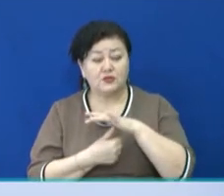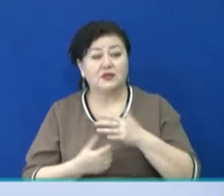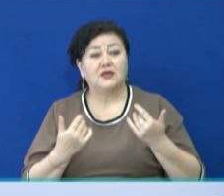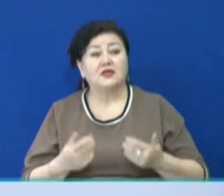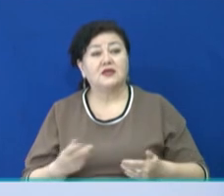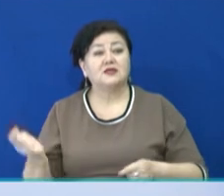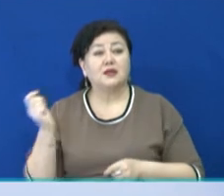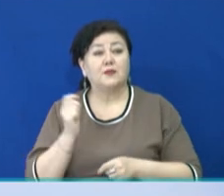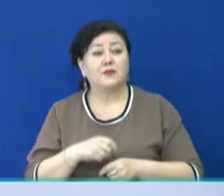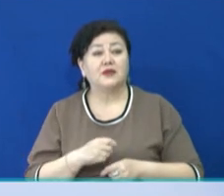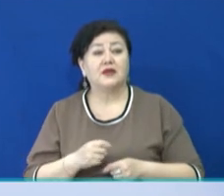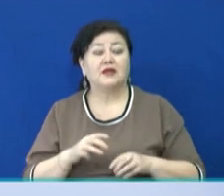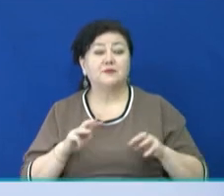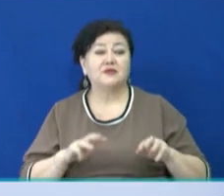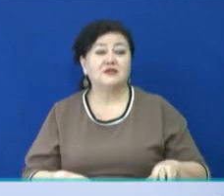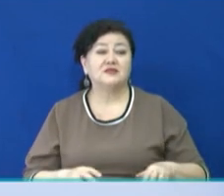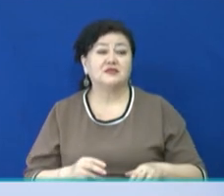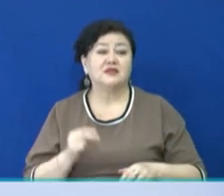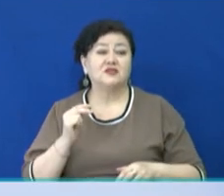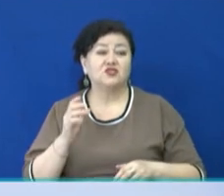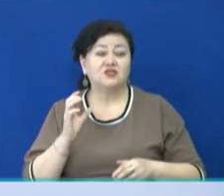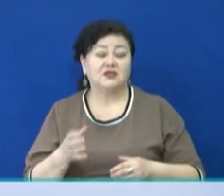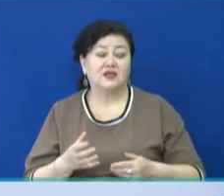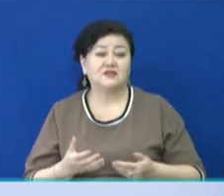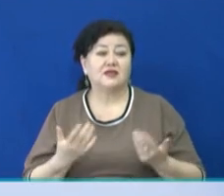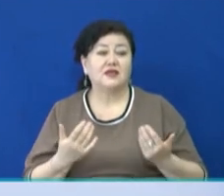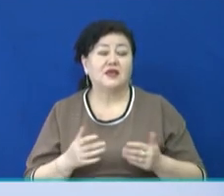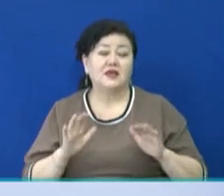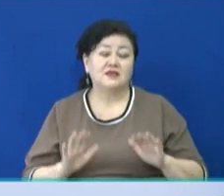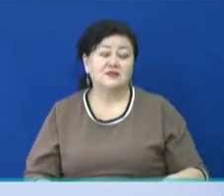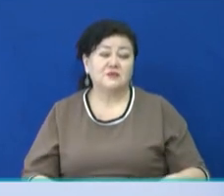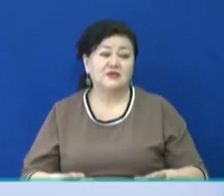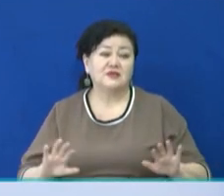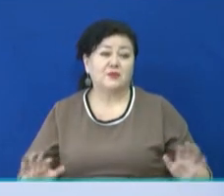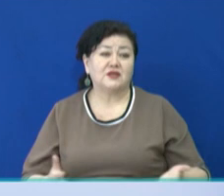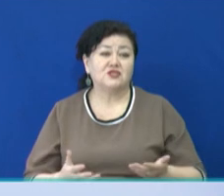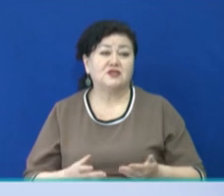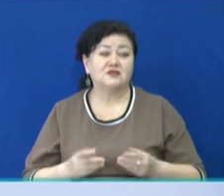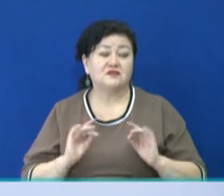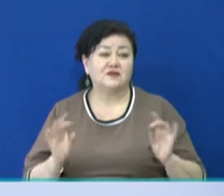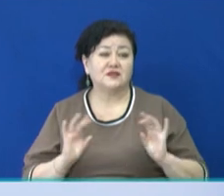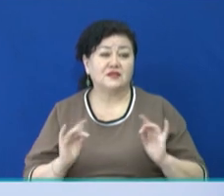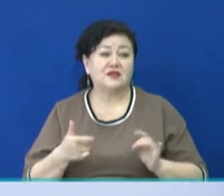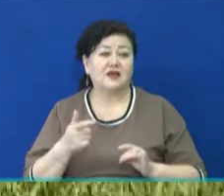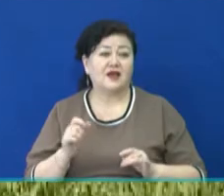чрезвычайным ситуациям Марат Кульдиков. Свежей информацией с места событий поделился заместитель акима области Дмитрий